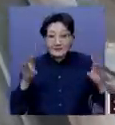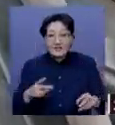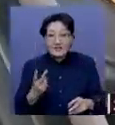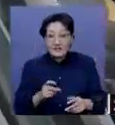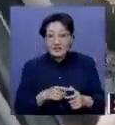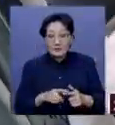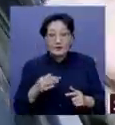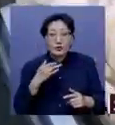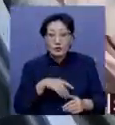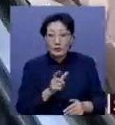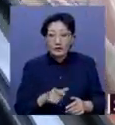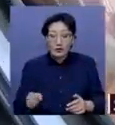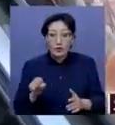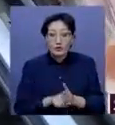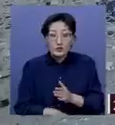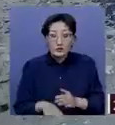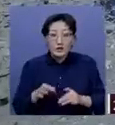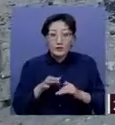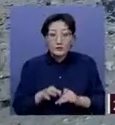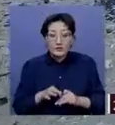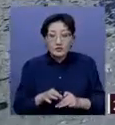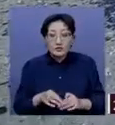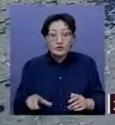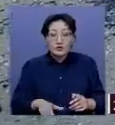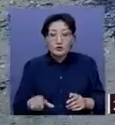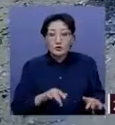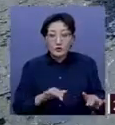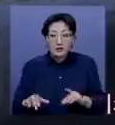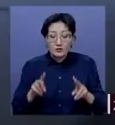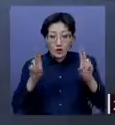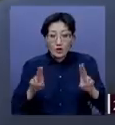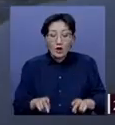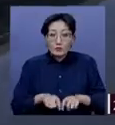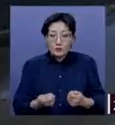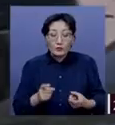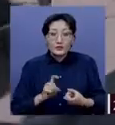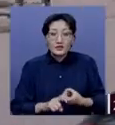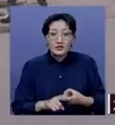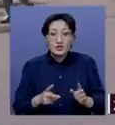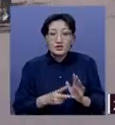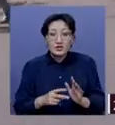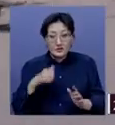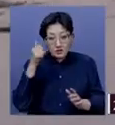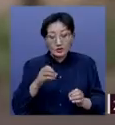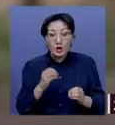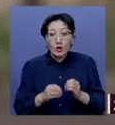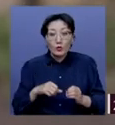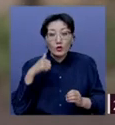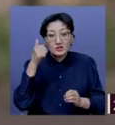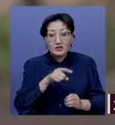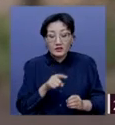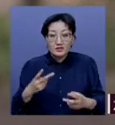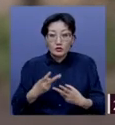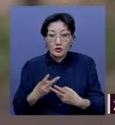немесе одан да көп адамның өліміне әкеп соққан жол қозғалысы ережелерін бұзу бойынша 7 жылдан 10 жылға дейін бас